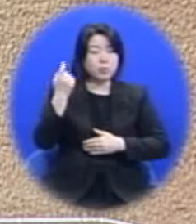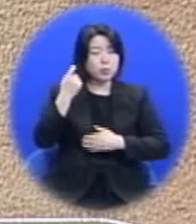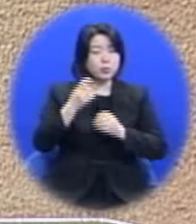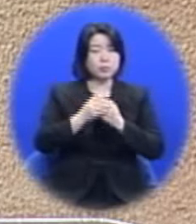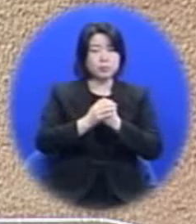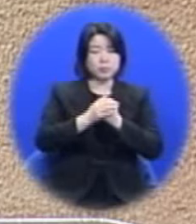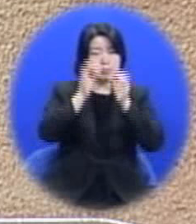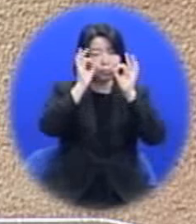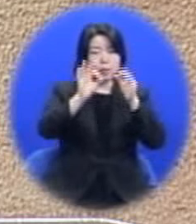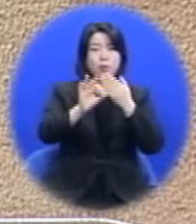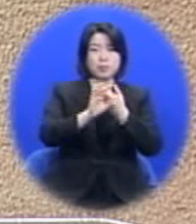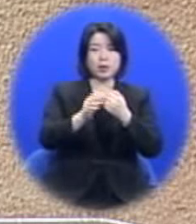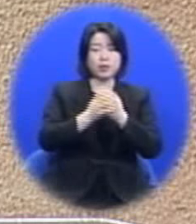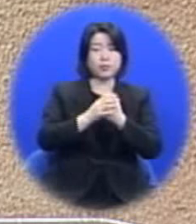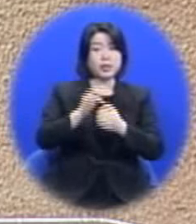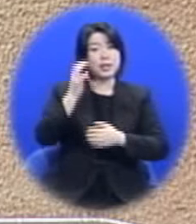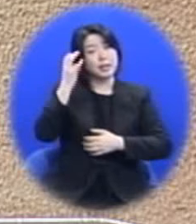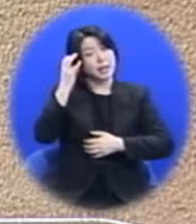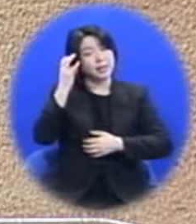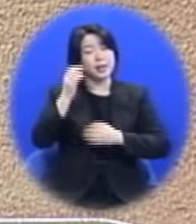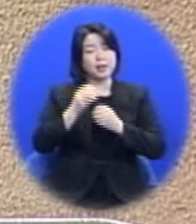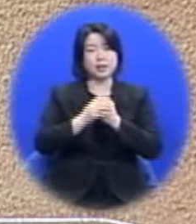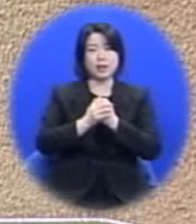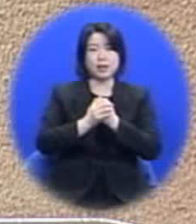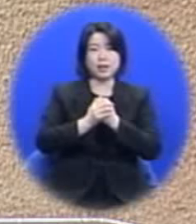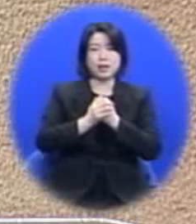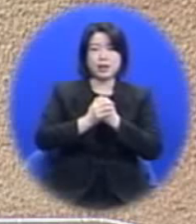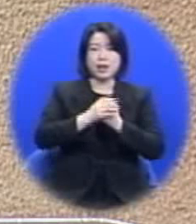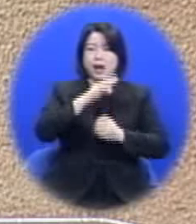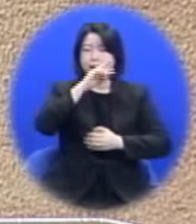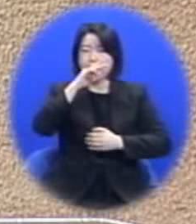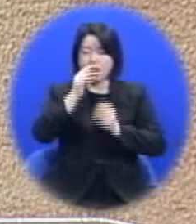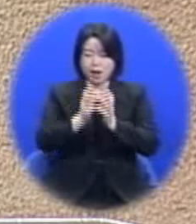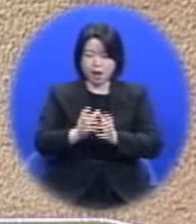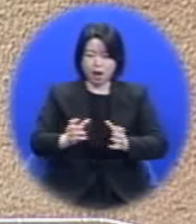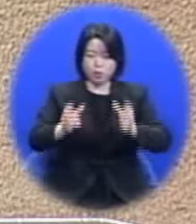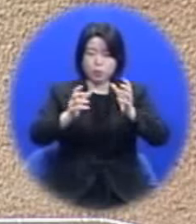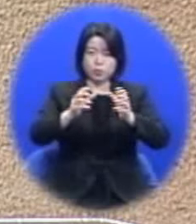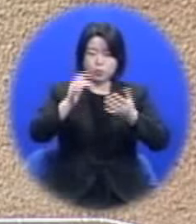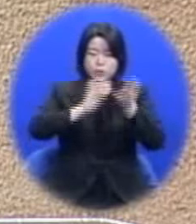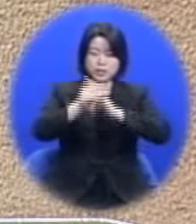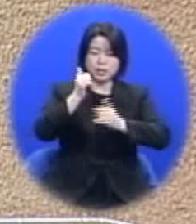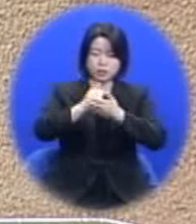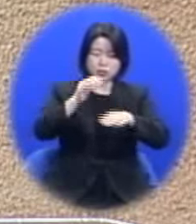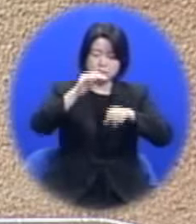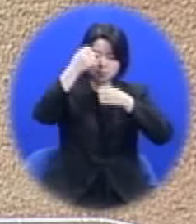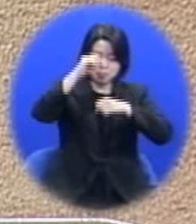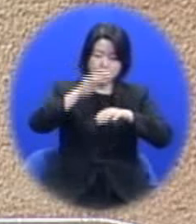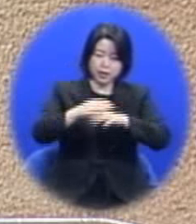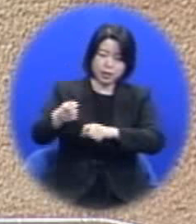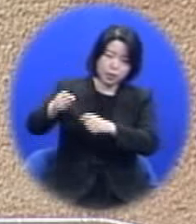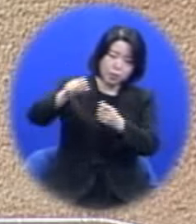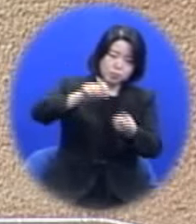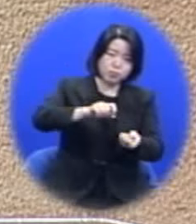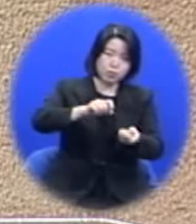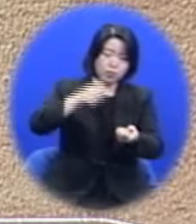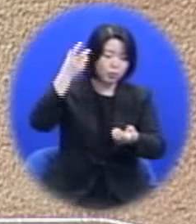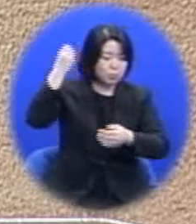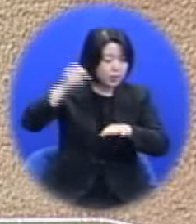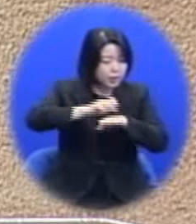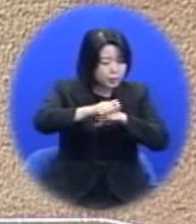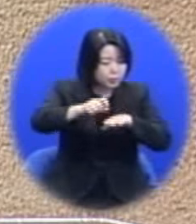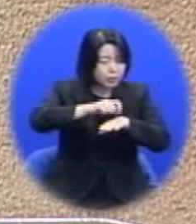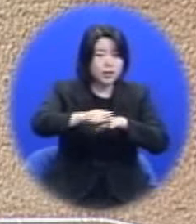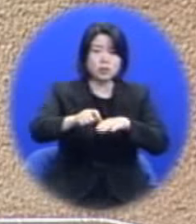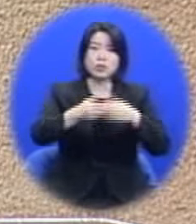마리아가 아 향류 옥합을 예수님의 발등에 붙습니다. 그리고 자기 머리털로 씻어요.